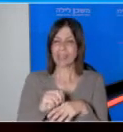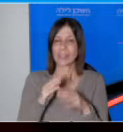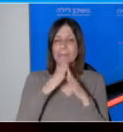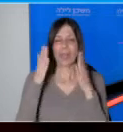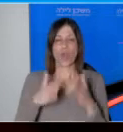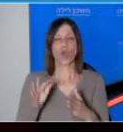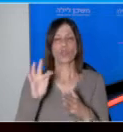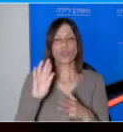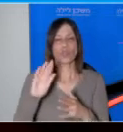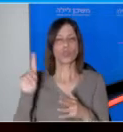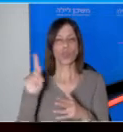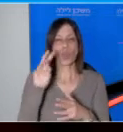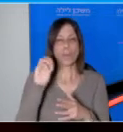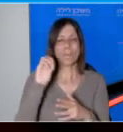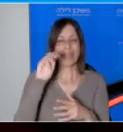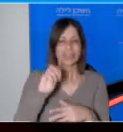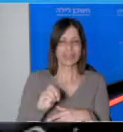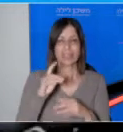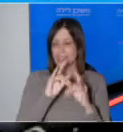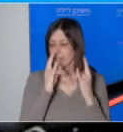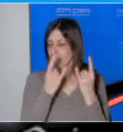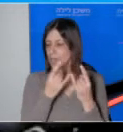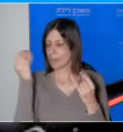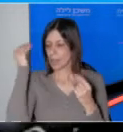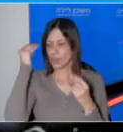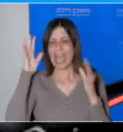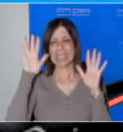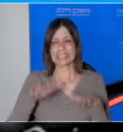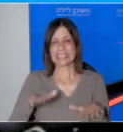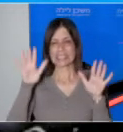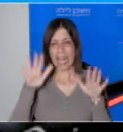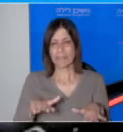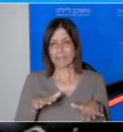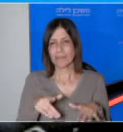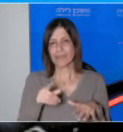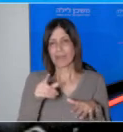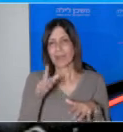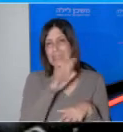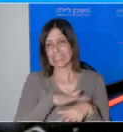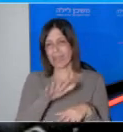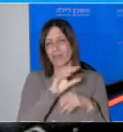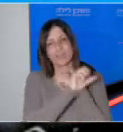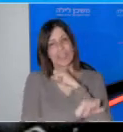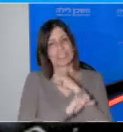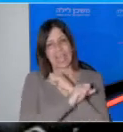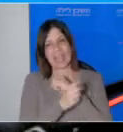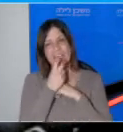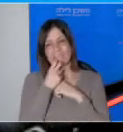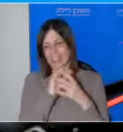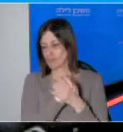טרומן, החוג ללימודי האסלאם והאסלאם במזרח התיכון, אוניברסיטה העברית, שלום